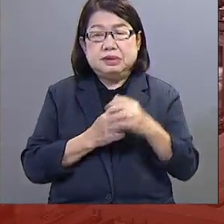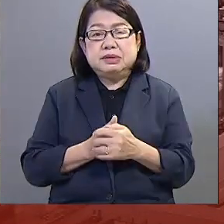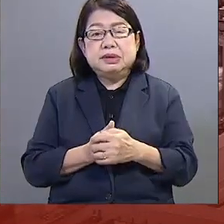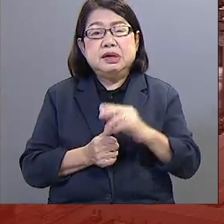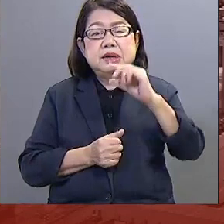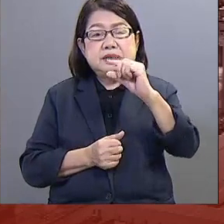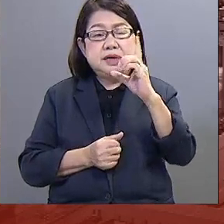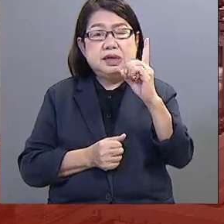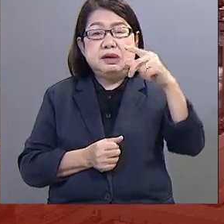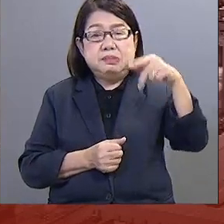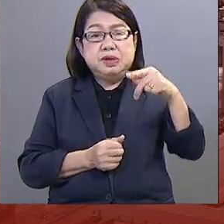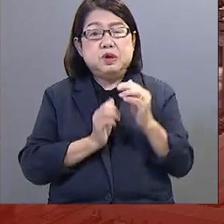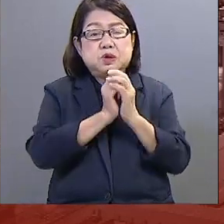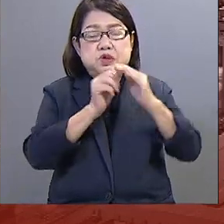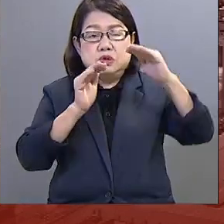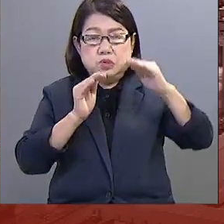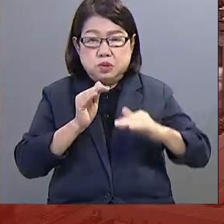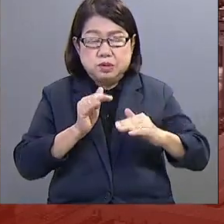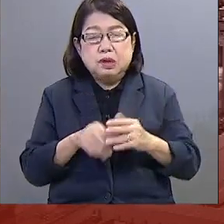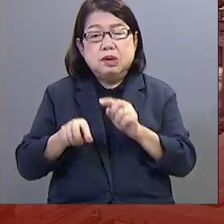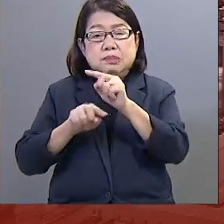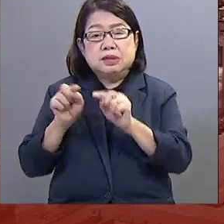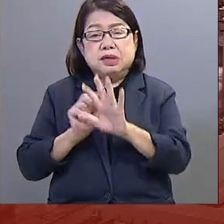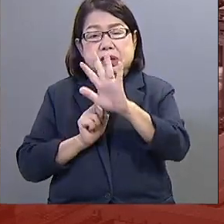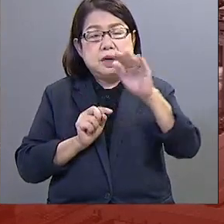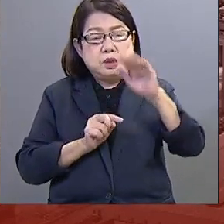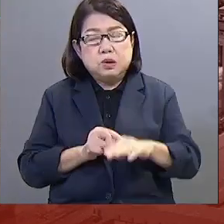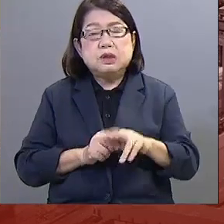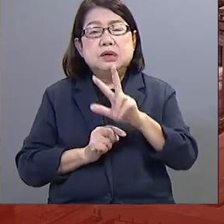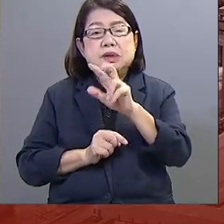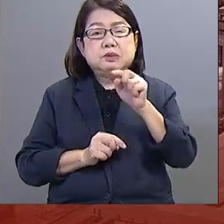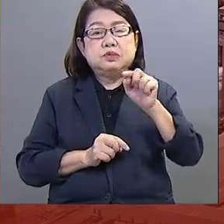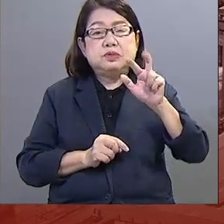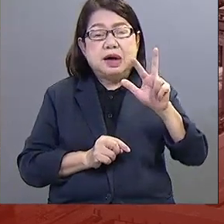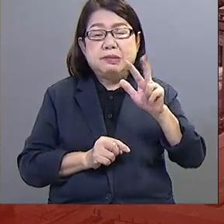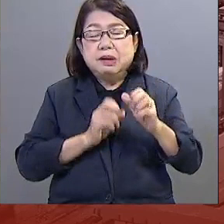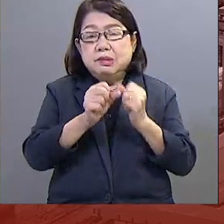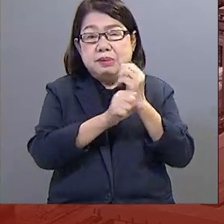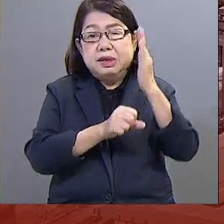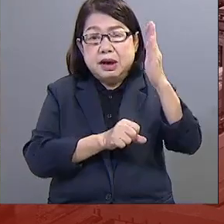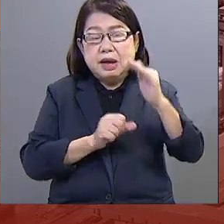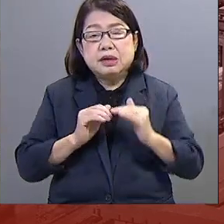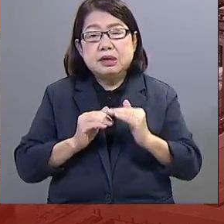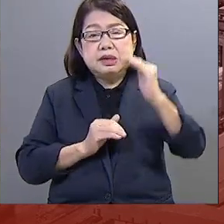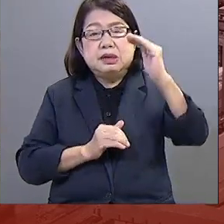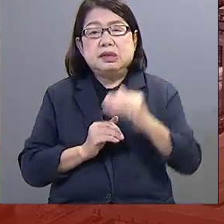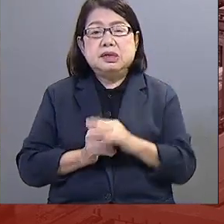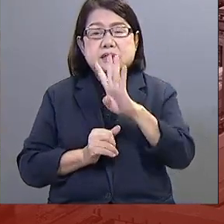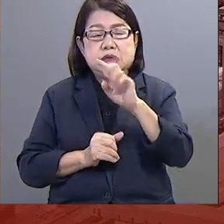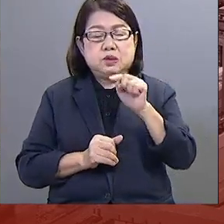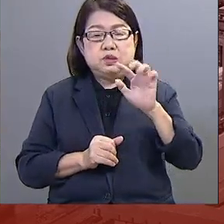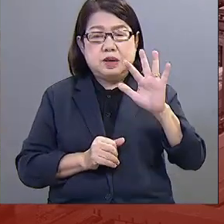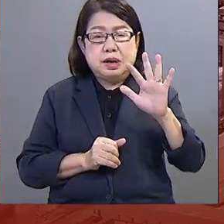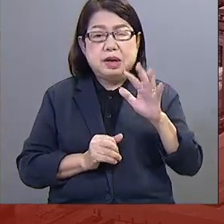GDP ของจีนในปีนี้นะคะจากร้อยละ5เป็นร้อยละ 3.3 และปีหน้า GDP ของจีนจะเติบโตร้อยละ 4.5